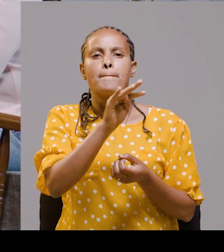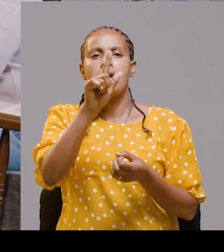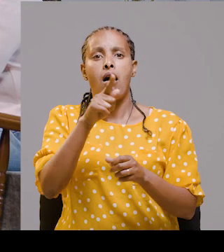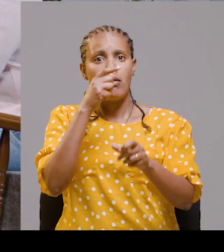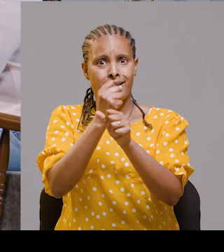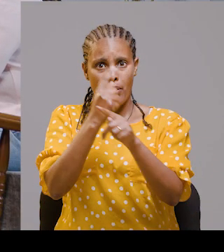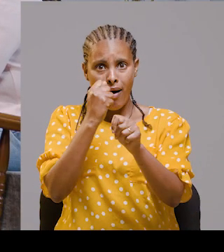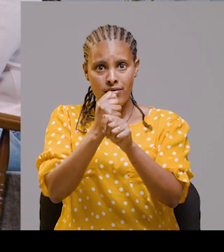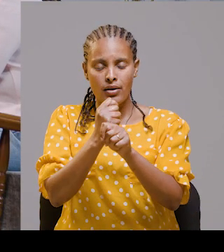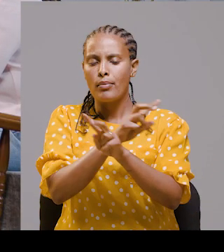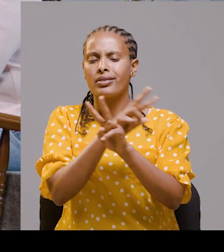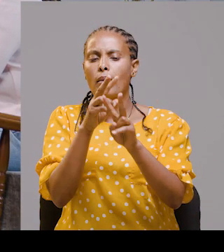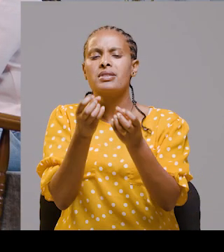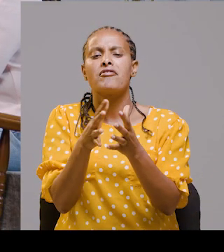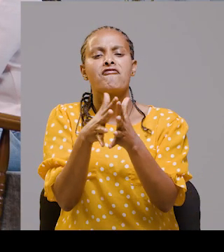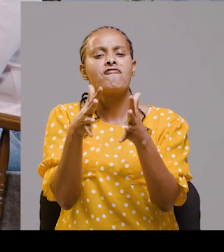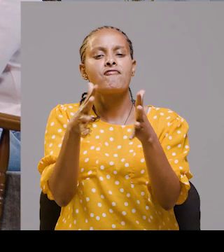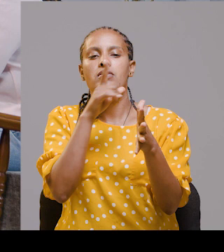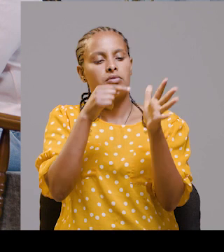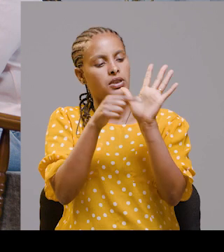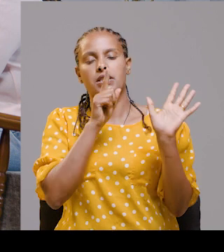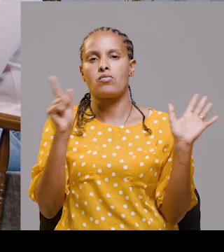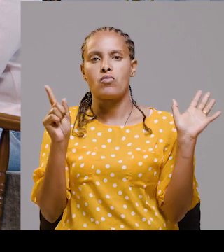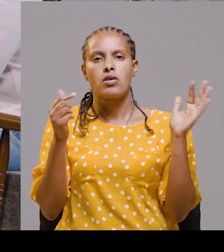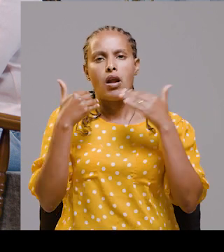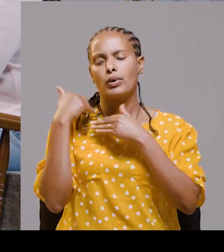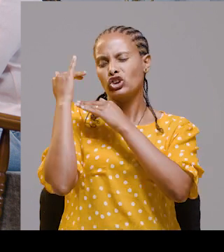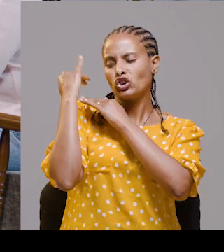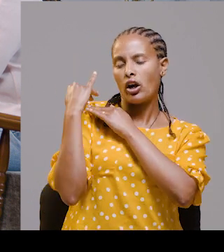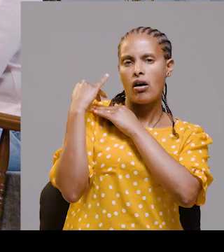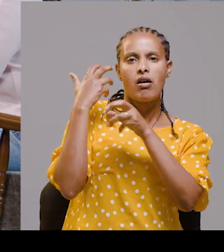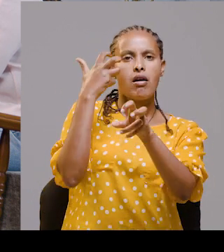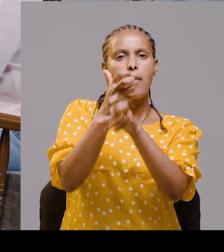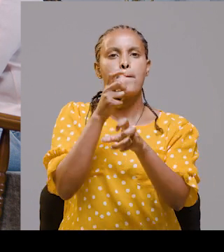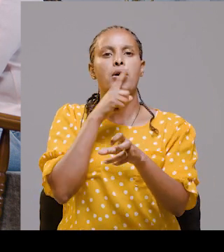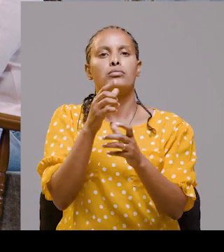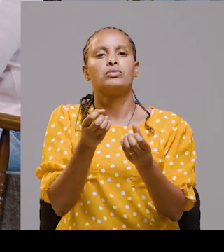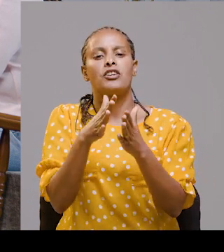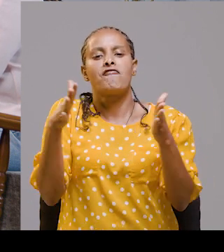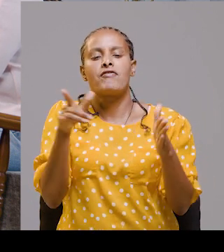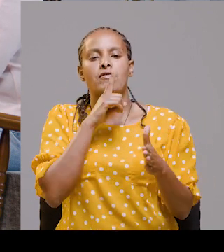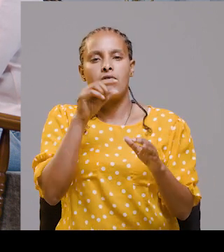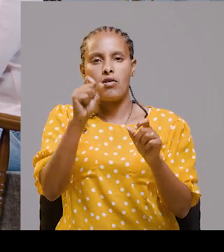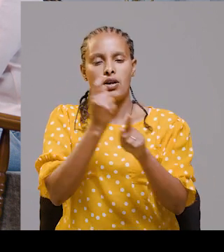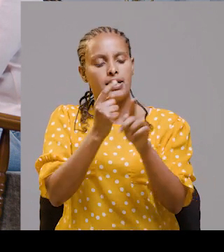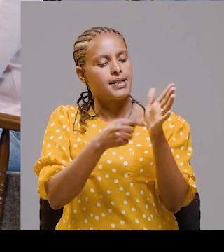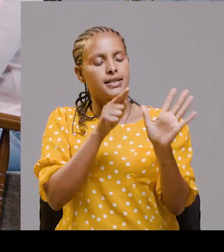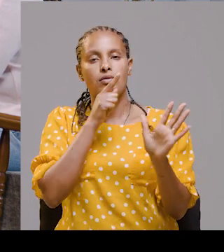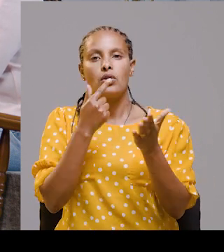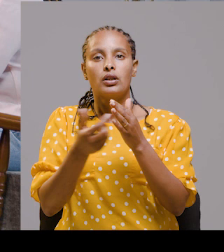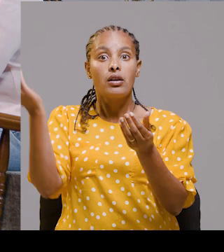ሚና በጣም ሰፊ እንደሆነ ግልጽ ነው። ያለባቸው ጫና በጣም ከፍተኛ እንደሆነ ግልጽ ነው። ከዛ በኋላ